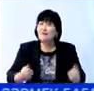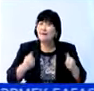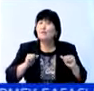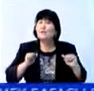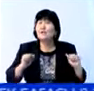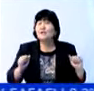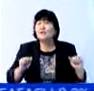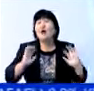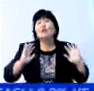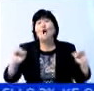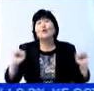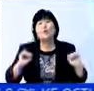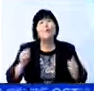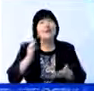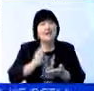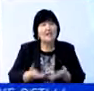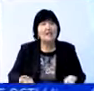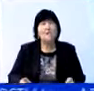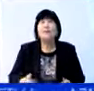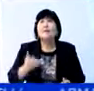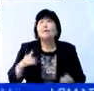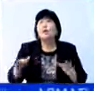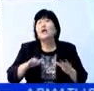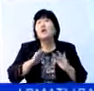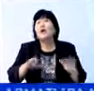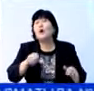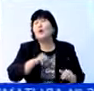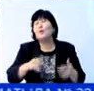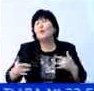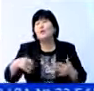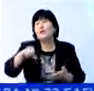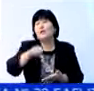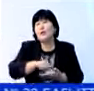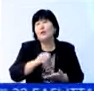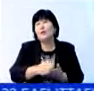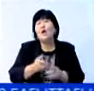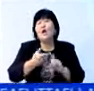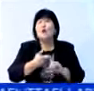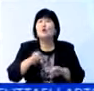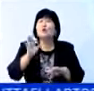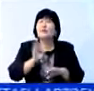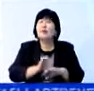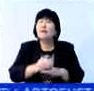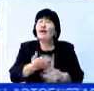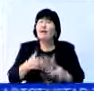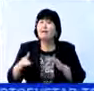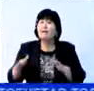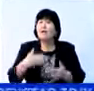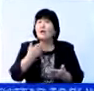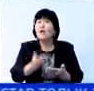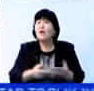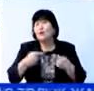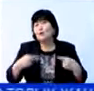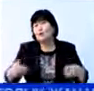шынықтырып, жаттығулар жасаймыз. Шара барысында балалар өз өнерлерін ортаға салып, жұқпалы дерттердің алдын алу тәсілдерін